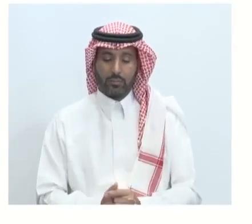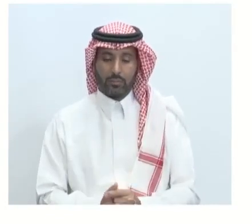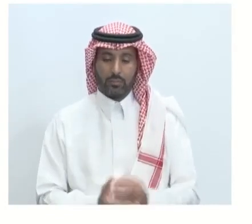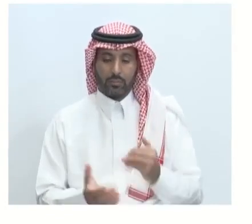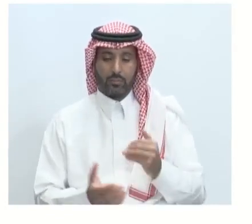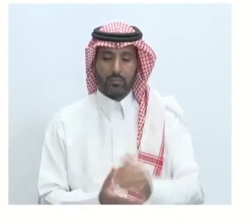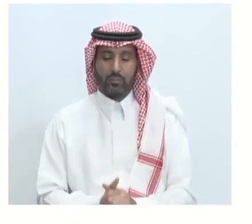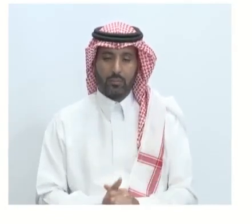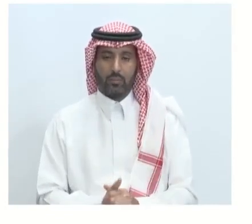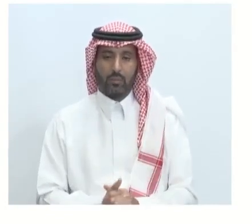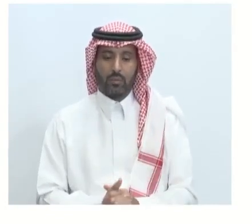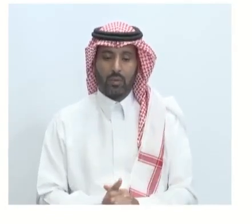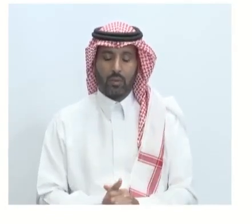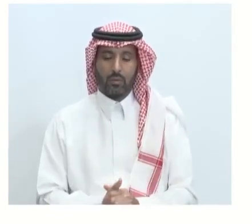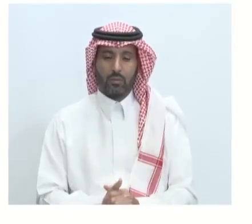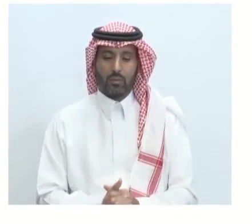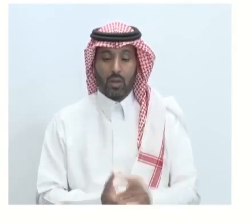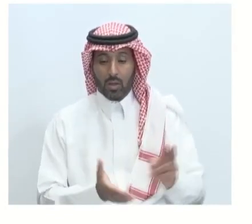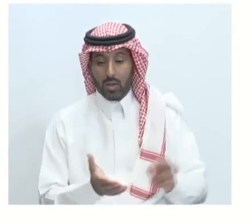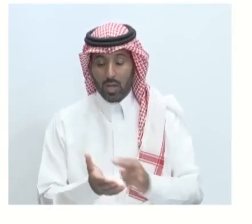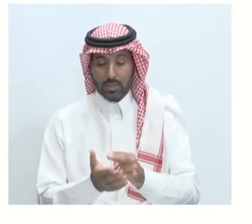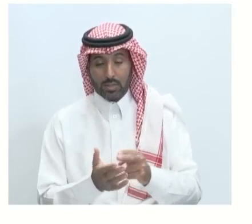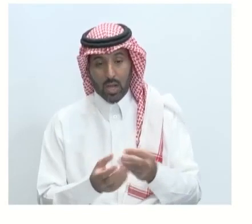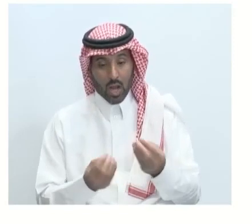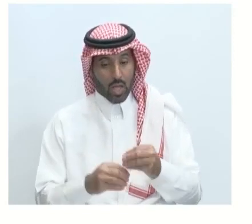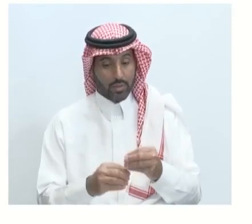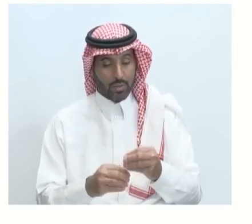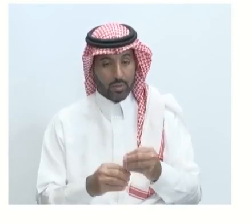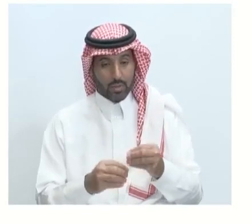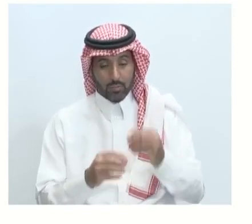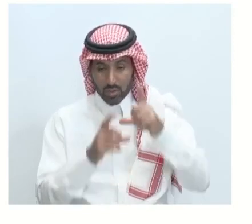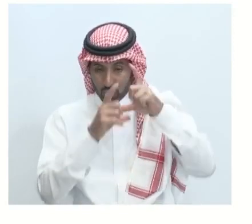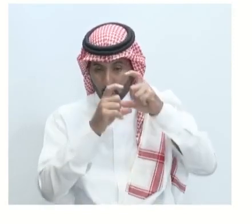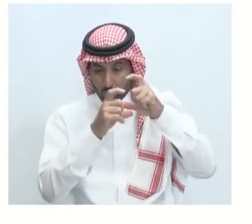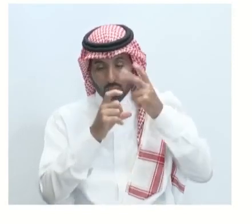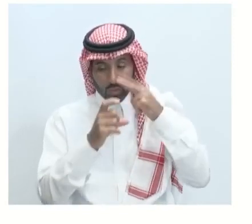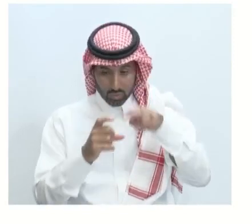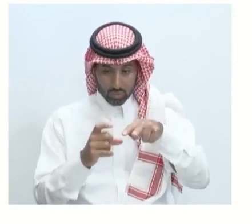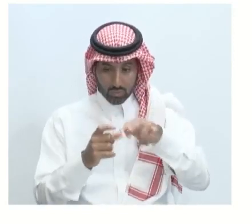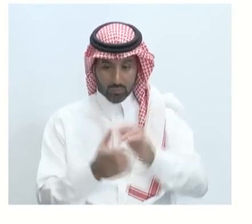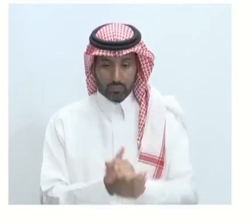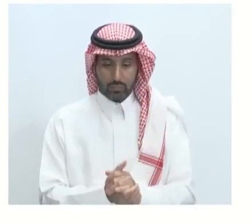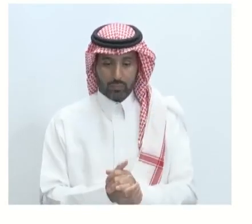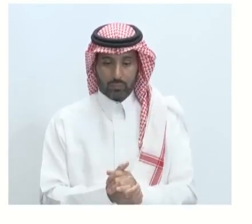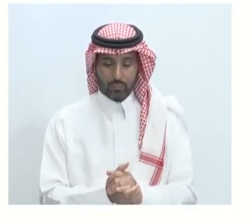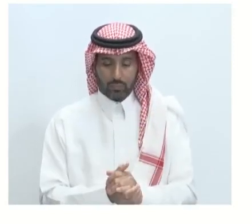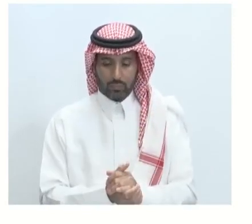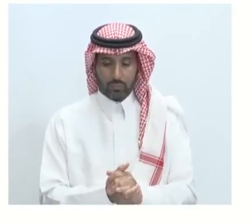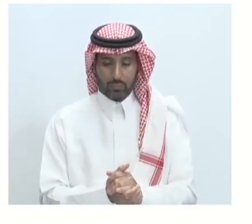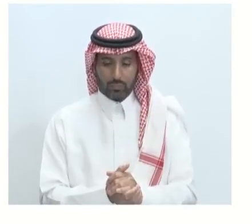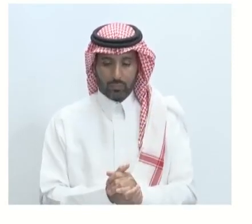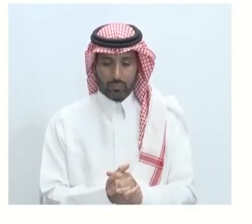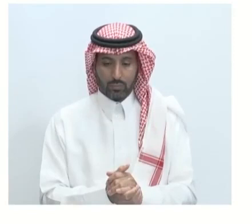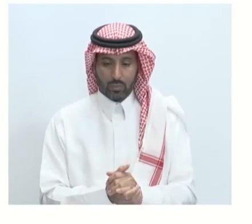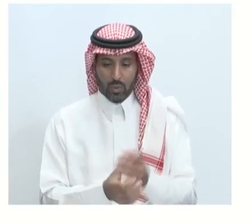قوسيه وقد ارسل عزيزي الطالب عزيزتي الطالب لنا العديد من الصور التي نراها لاول مره عن